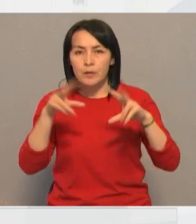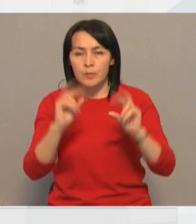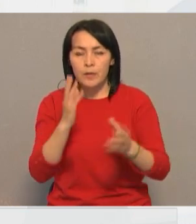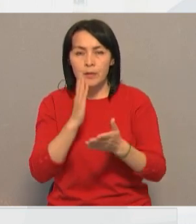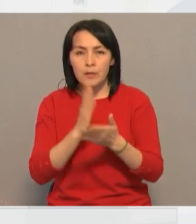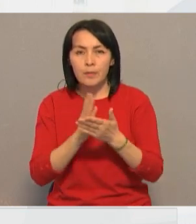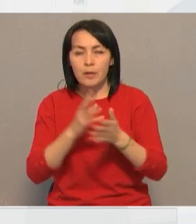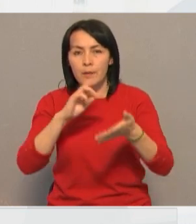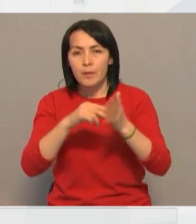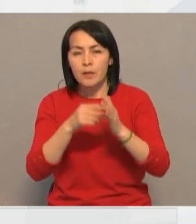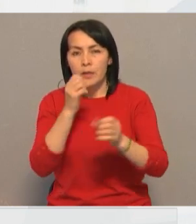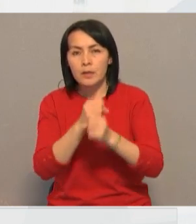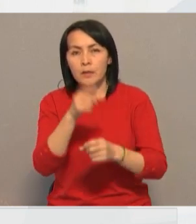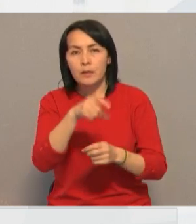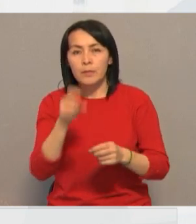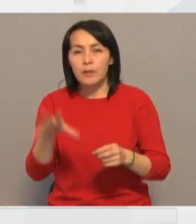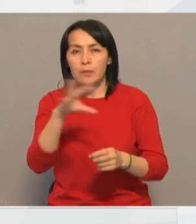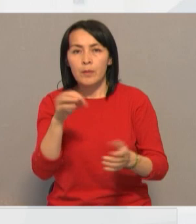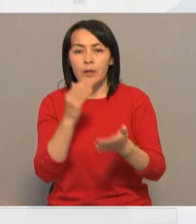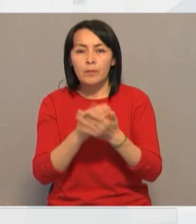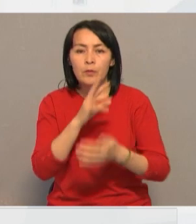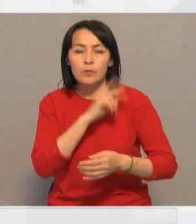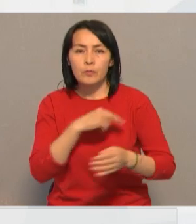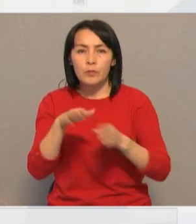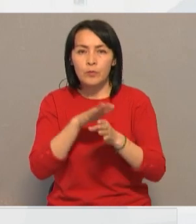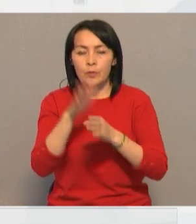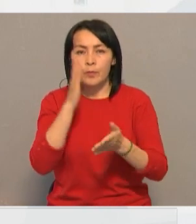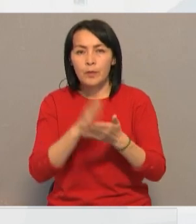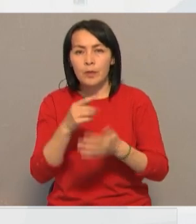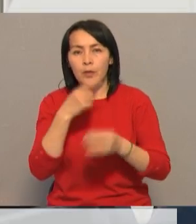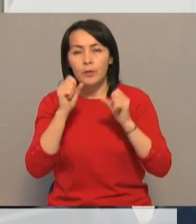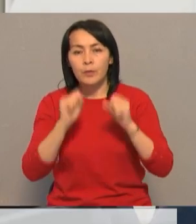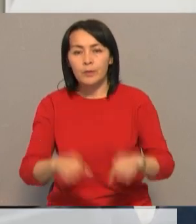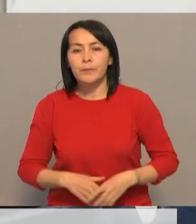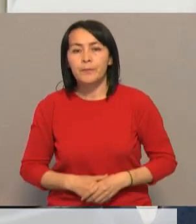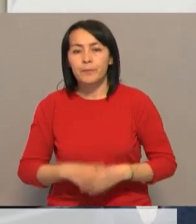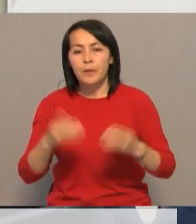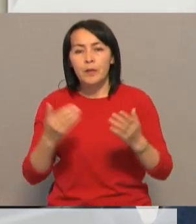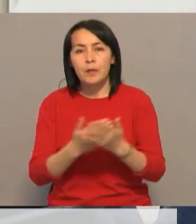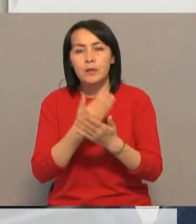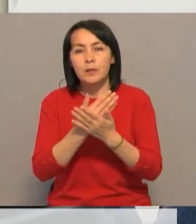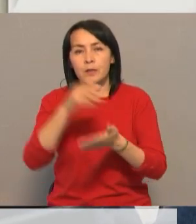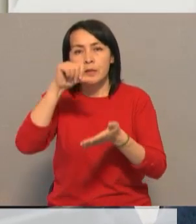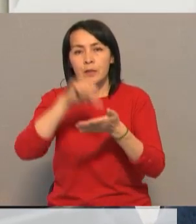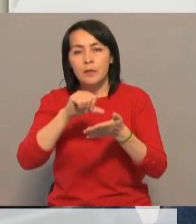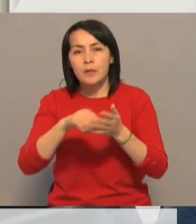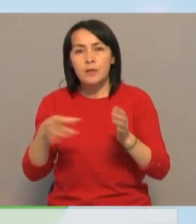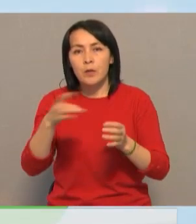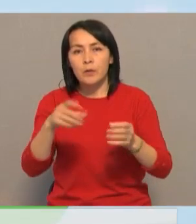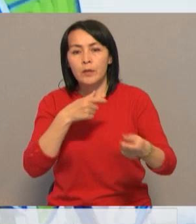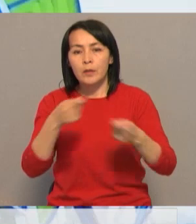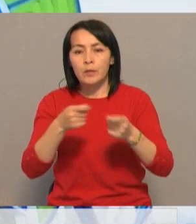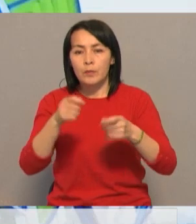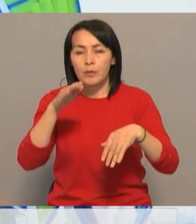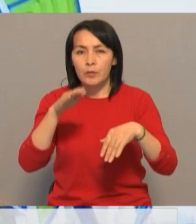бар, проектировщиктер бәрі бар. Жұмыс толығымен қойылған деп айта аламын. Жаңа технологияны ендіруде аудан әкімдігі